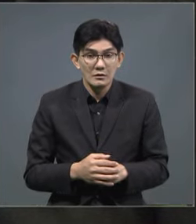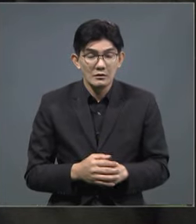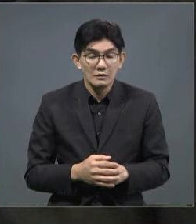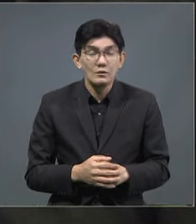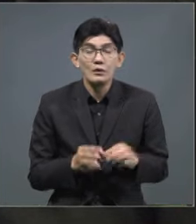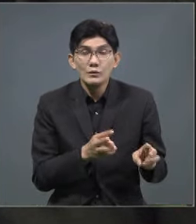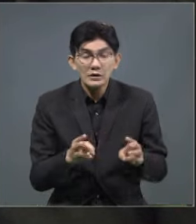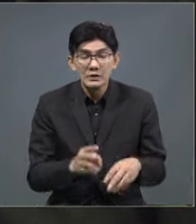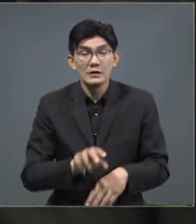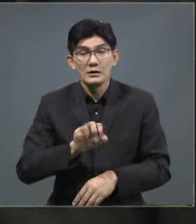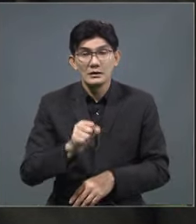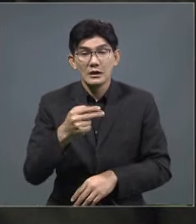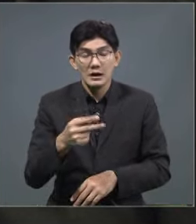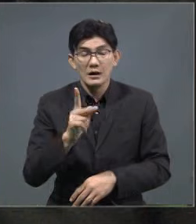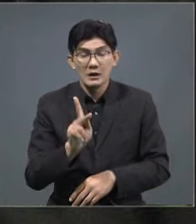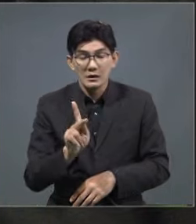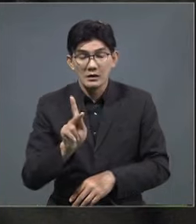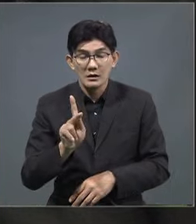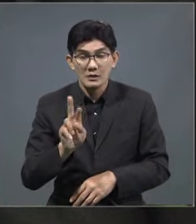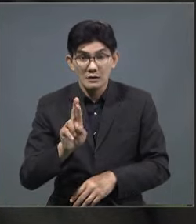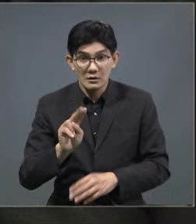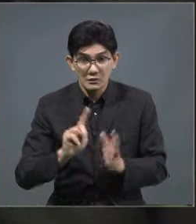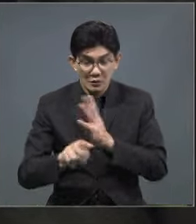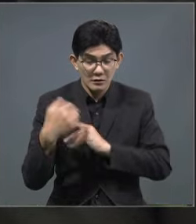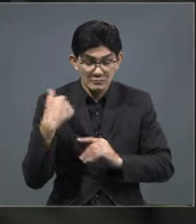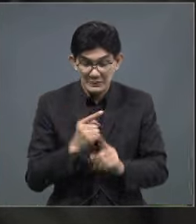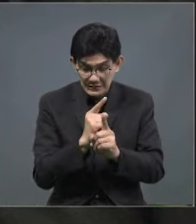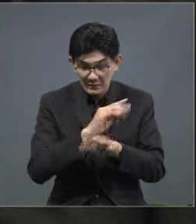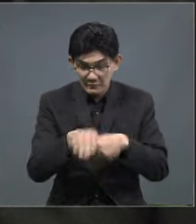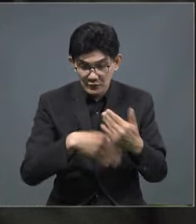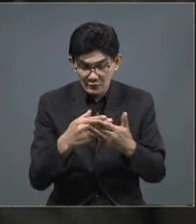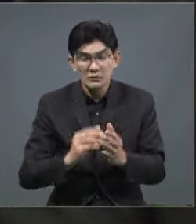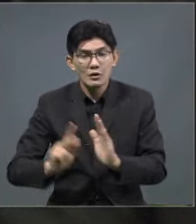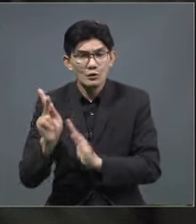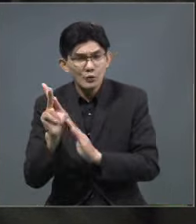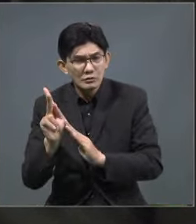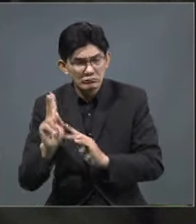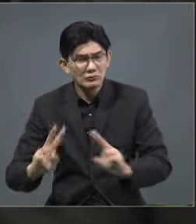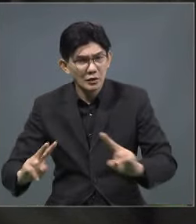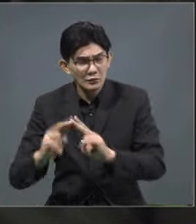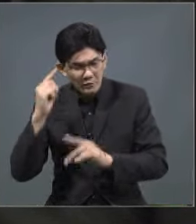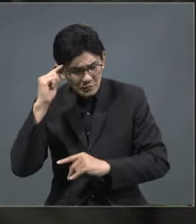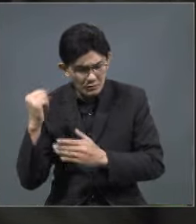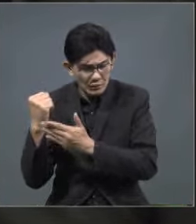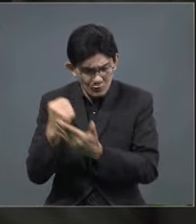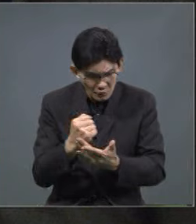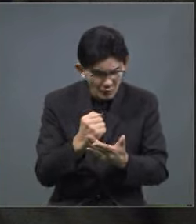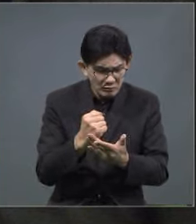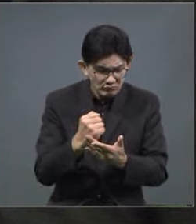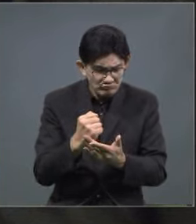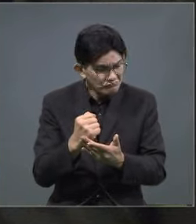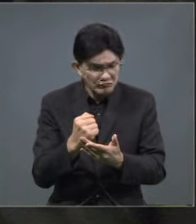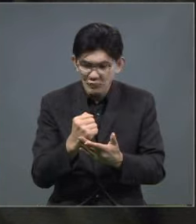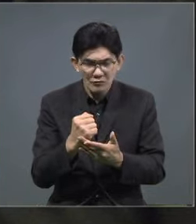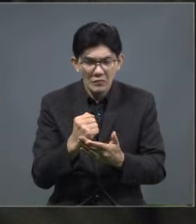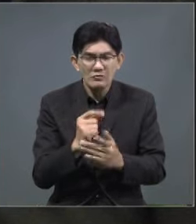รณ์ซึ่งกฎกระทรวงที่ออกมาทั้งหมดที่มีสาระสำคัญนะไม่เอื้ออำนวยต่ออุ